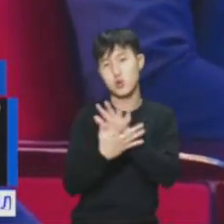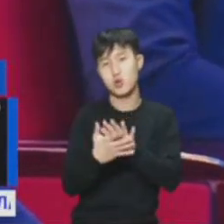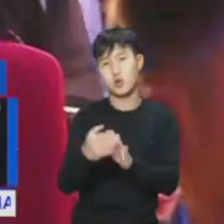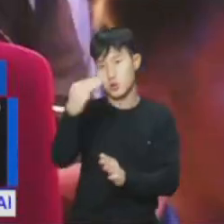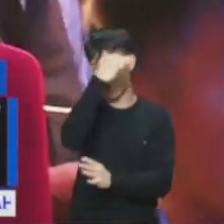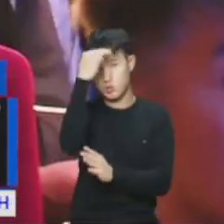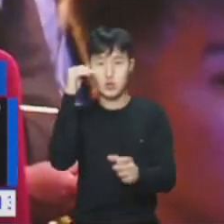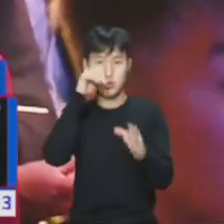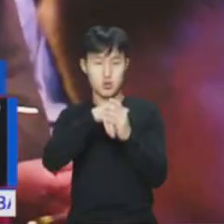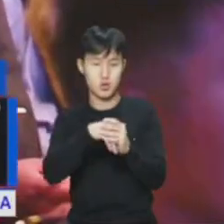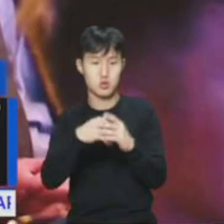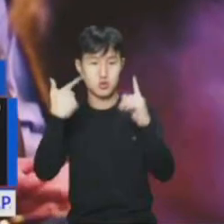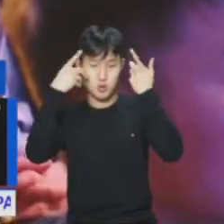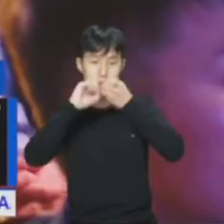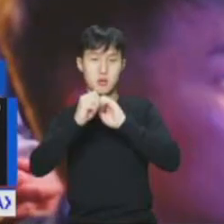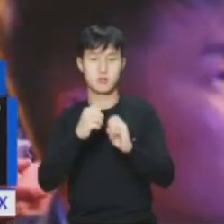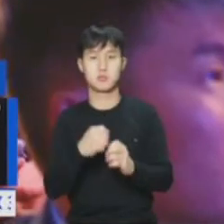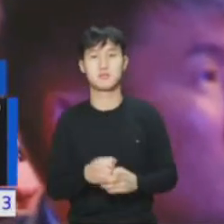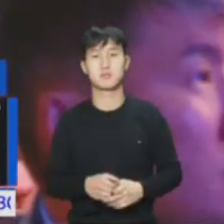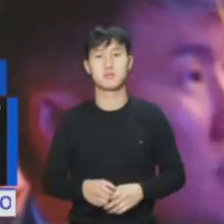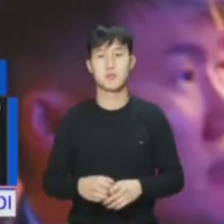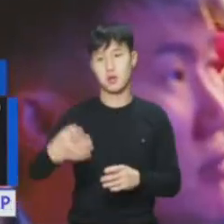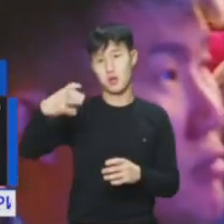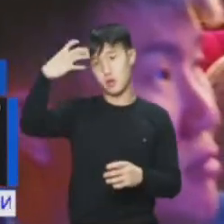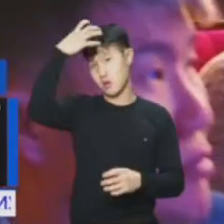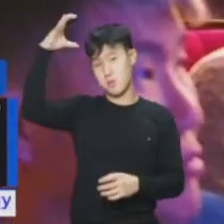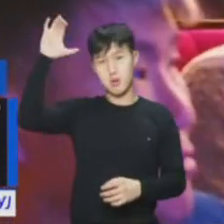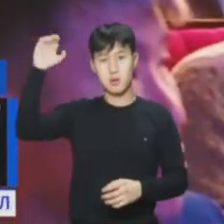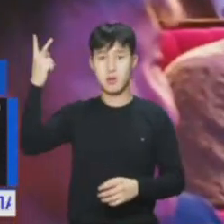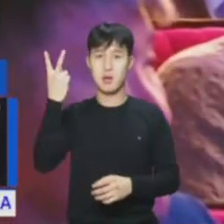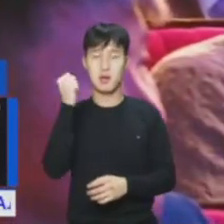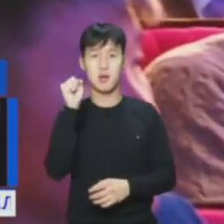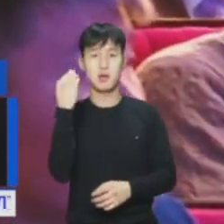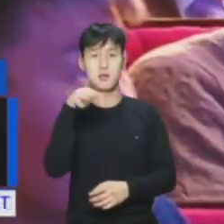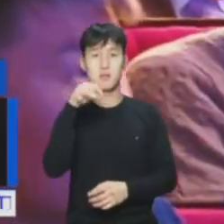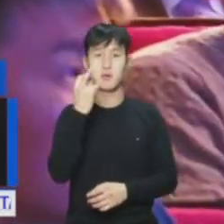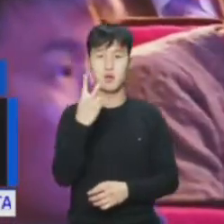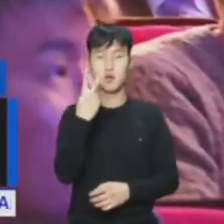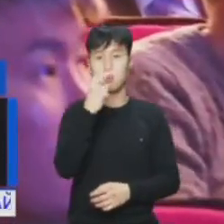хуваалцах зорилгоор зохион байгуулсан байна. За төрийн байгууллагын админ 2023 өдрөлгөөр